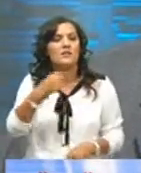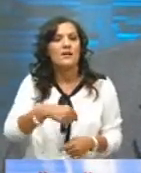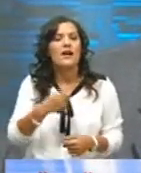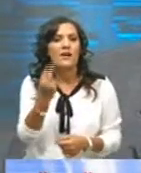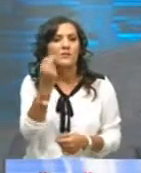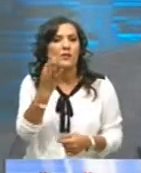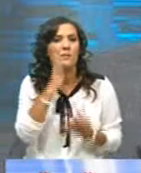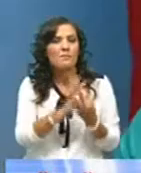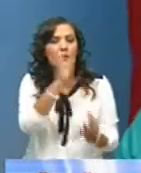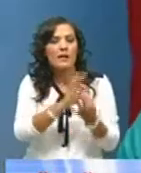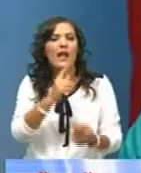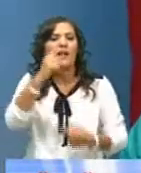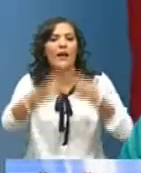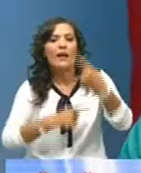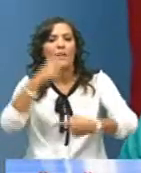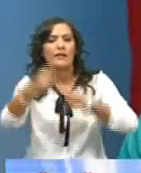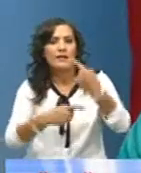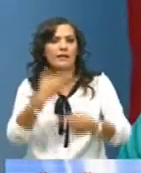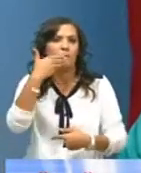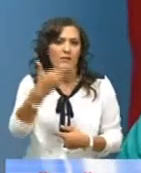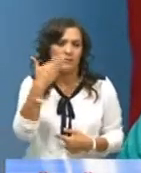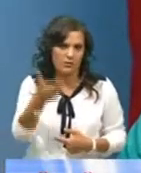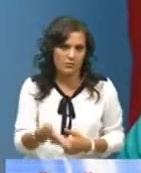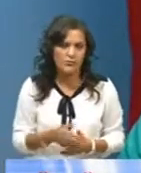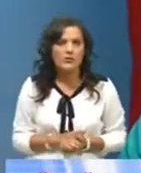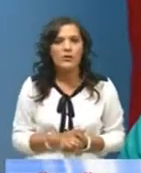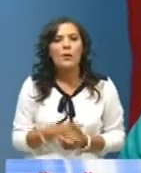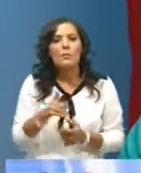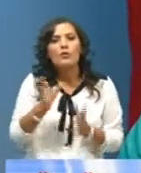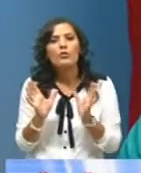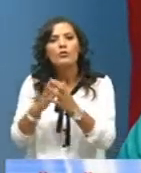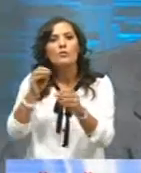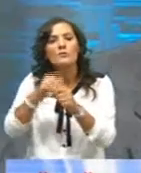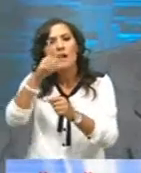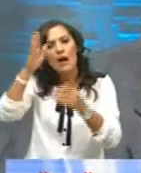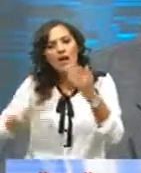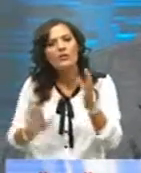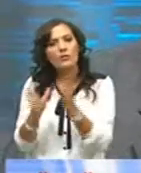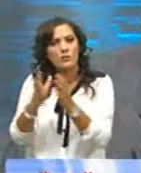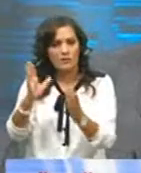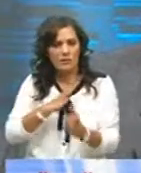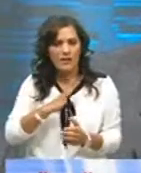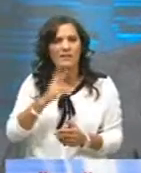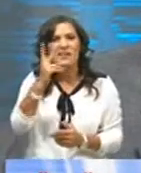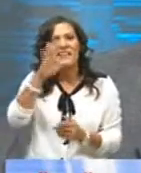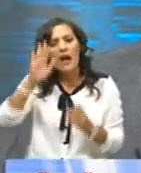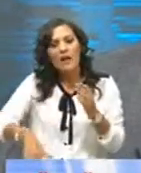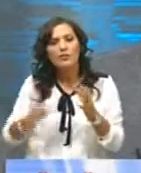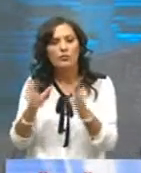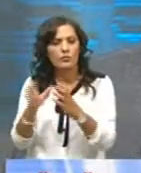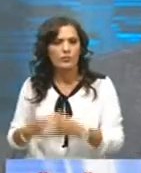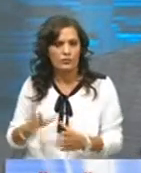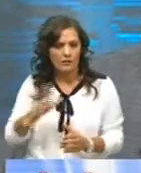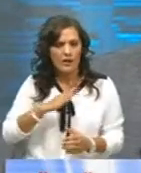yani genetik faktörlerden saldırıyorlar den bahsediyoruz ve bu grubun bir alt grubu vardır Daha doğrusu iki alt grubu